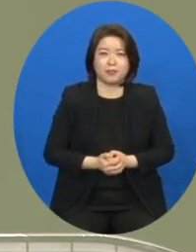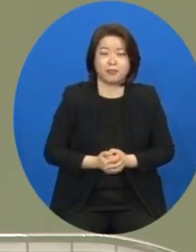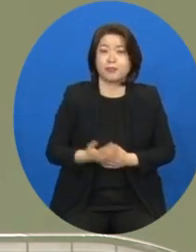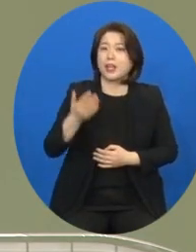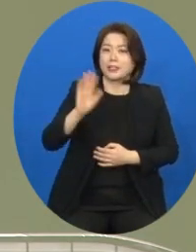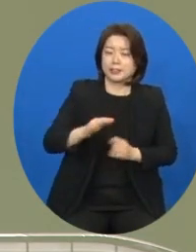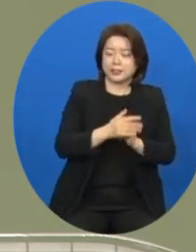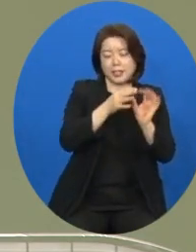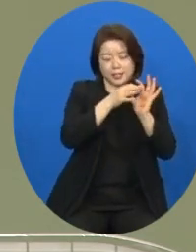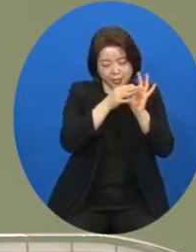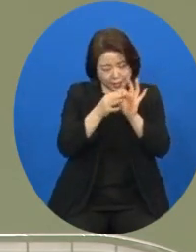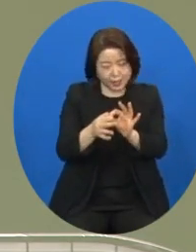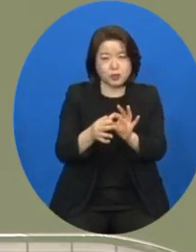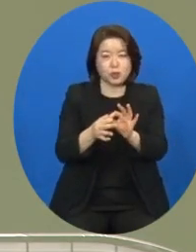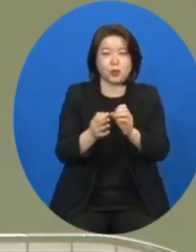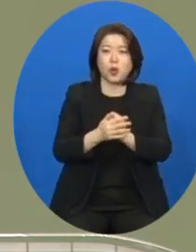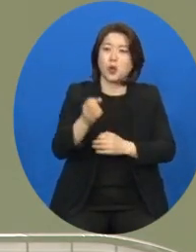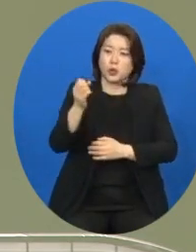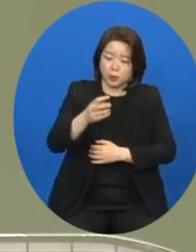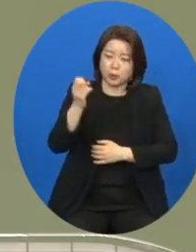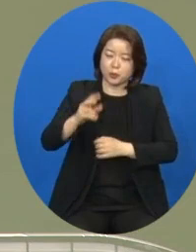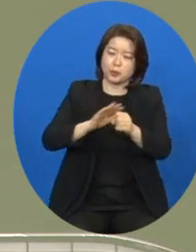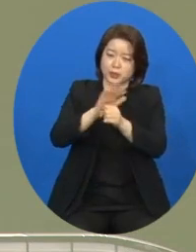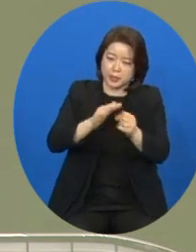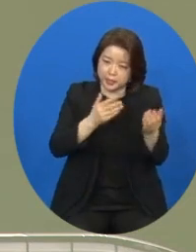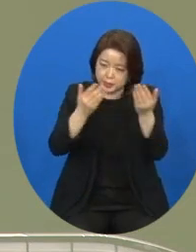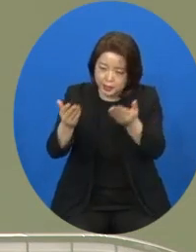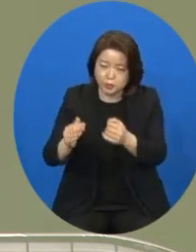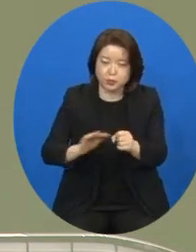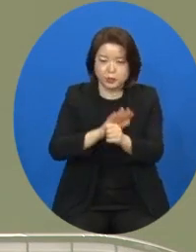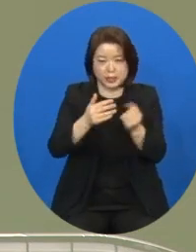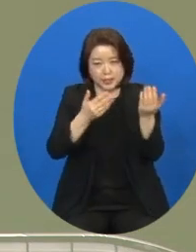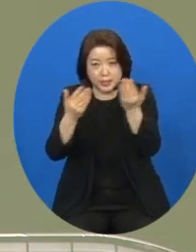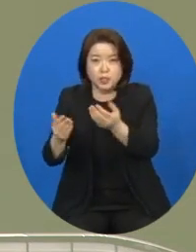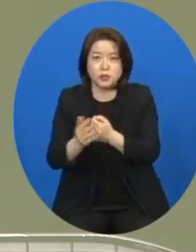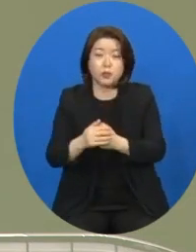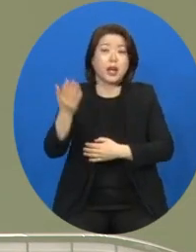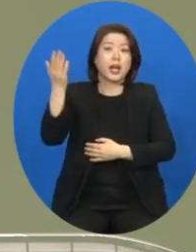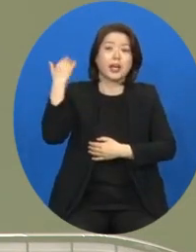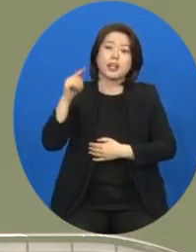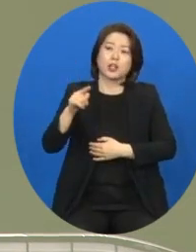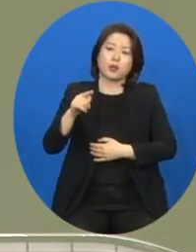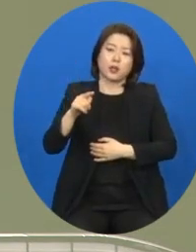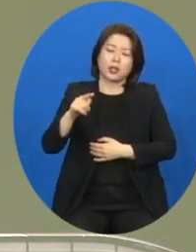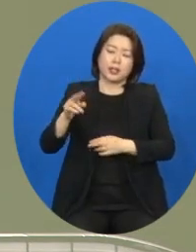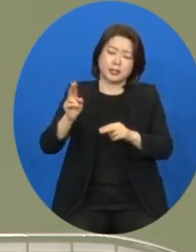그러나 계속해서 정말 사랑한다고 고백하고 그동안에 내가 너에게 잘못했다고 용서를